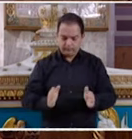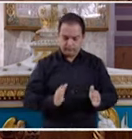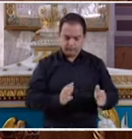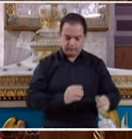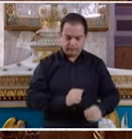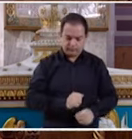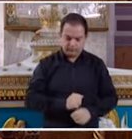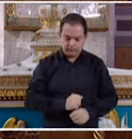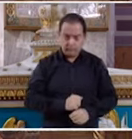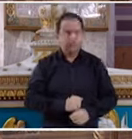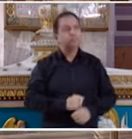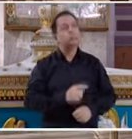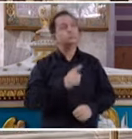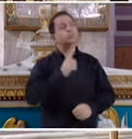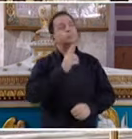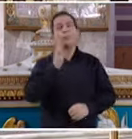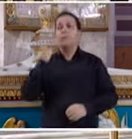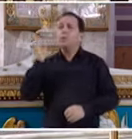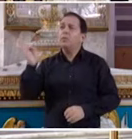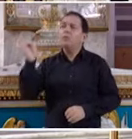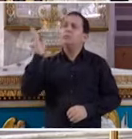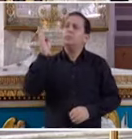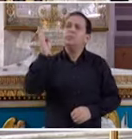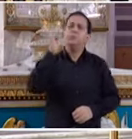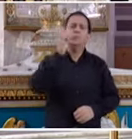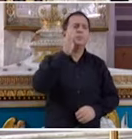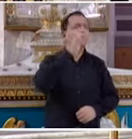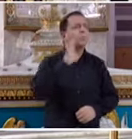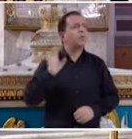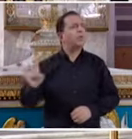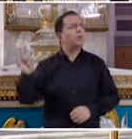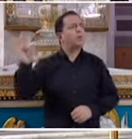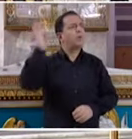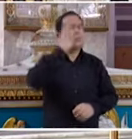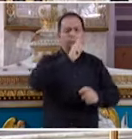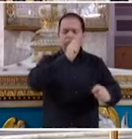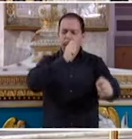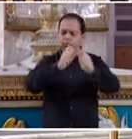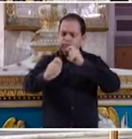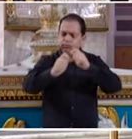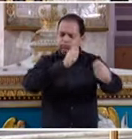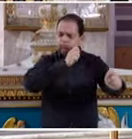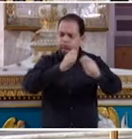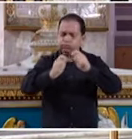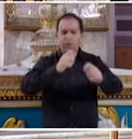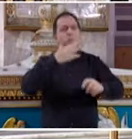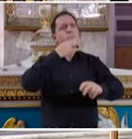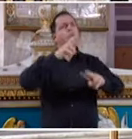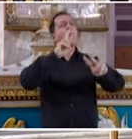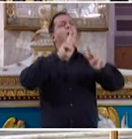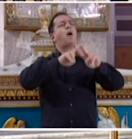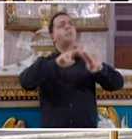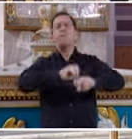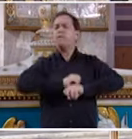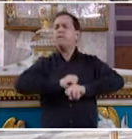ημών. Εθρόνουσε Κύρικα και φωστήρα τρεις μέγιστον,